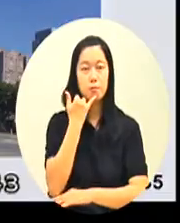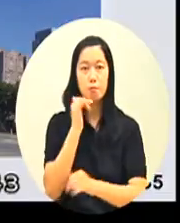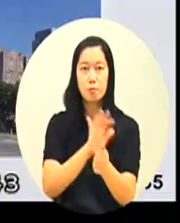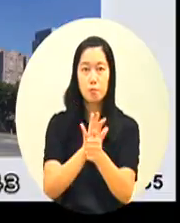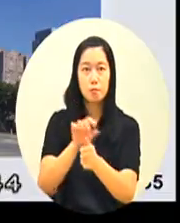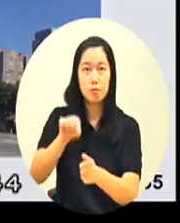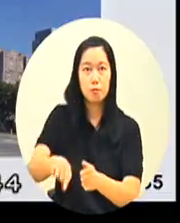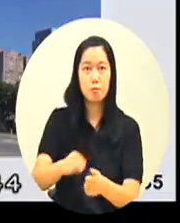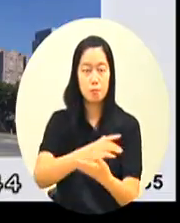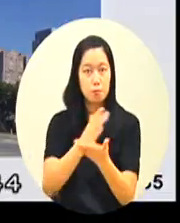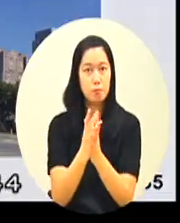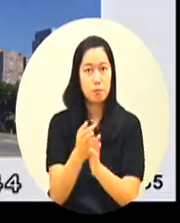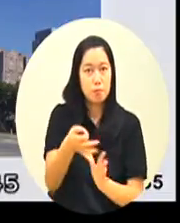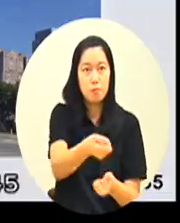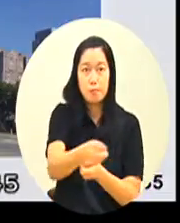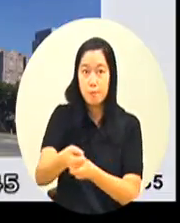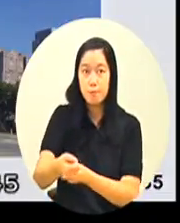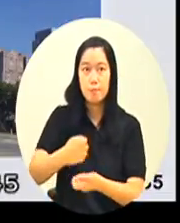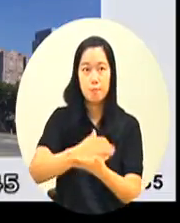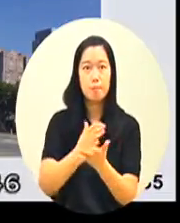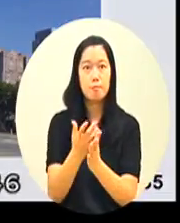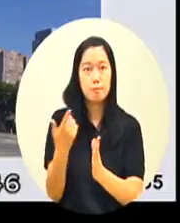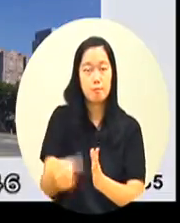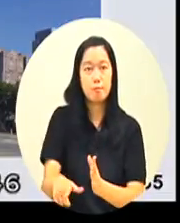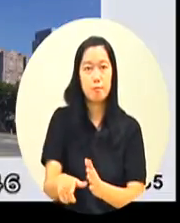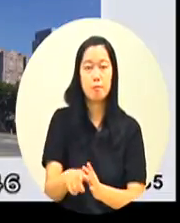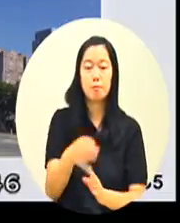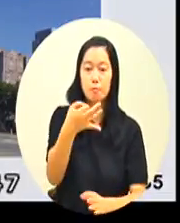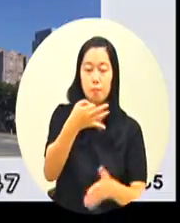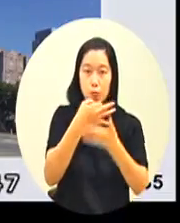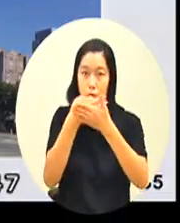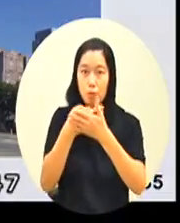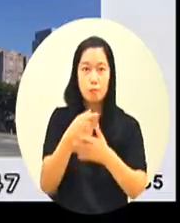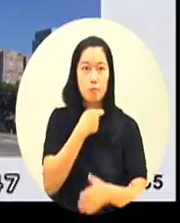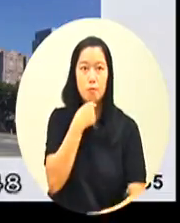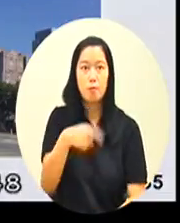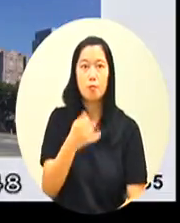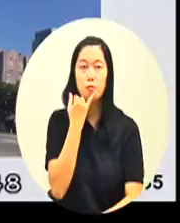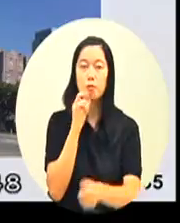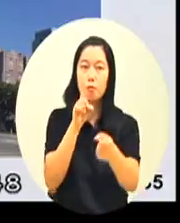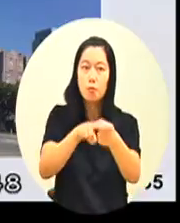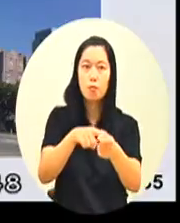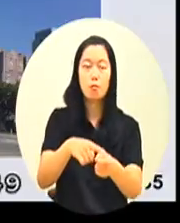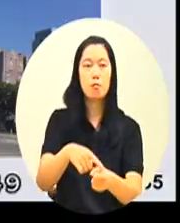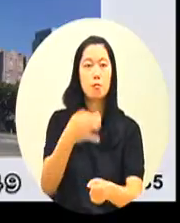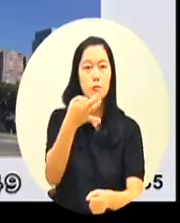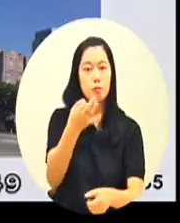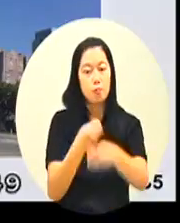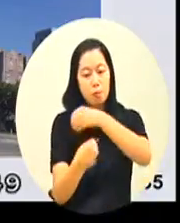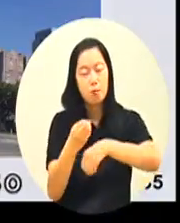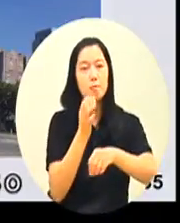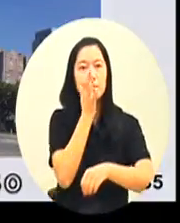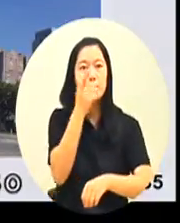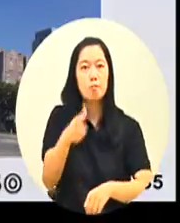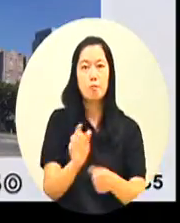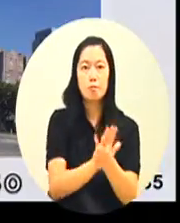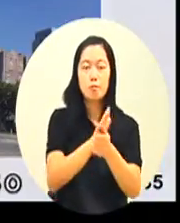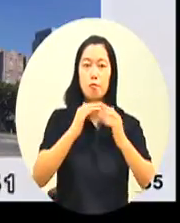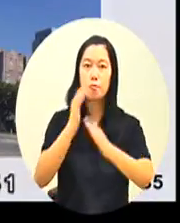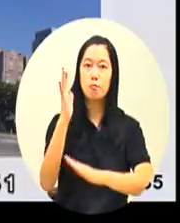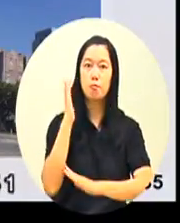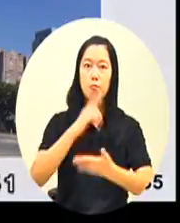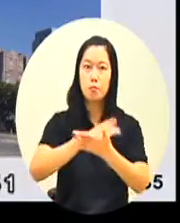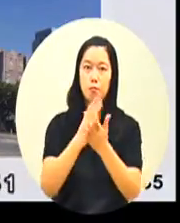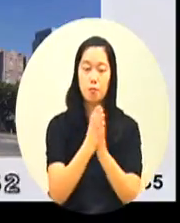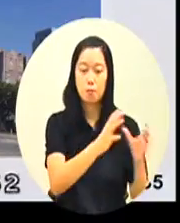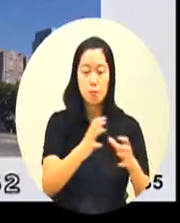自治财源，同时例行各项开源节流措施，来达到财政健全的目的，全力支援市政各项建